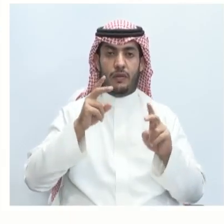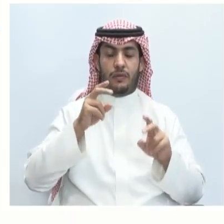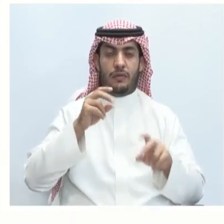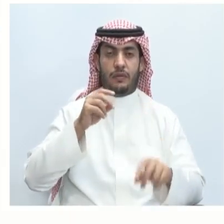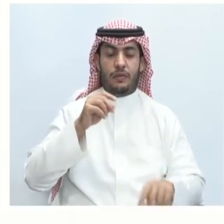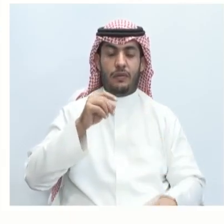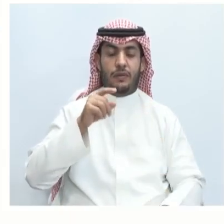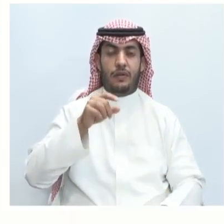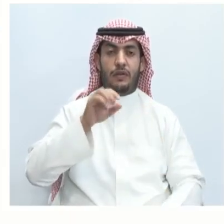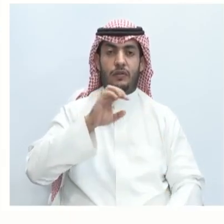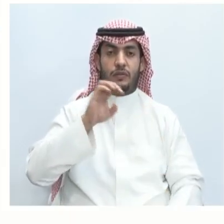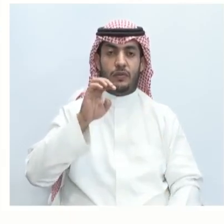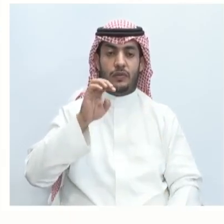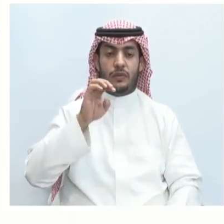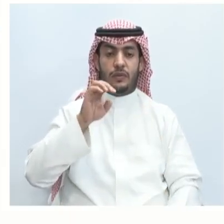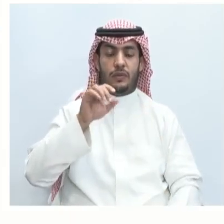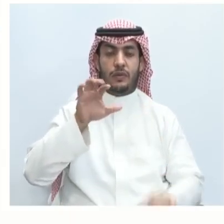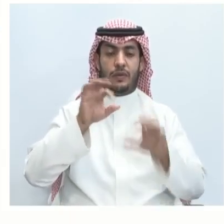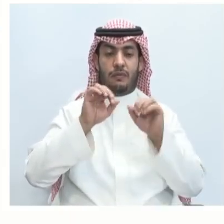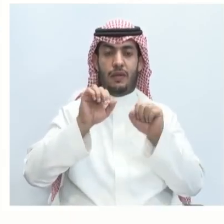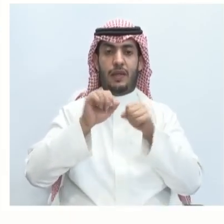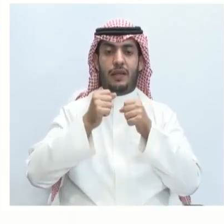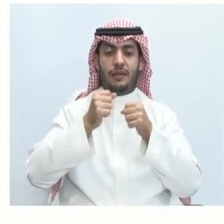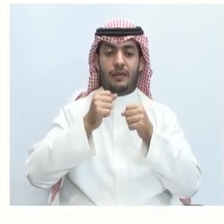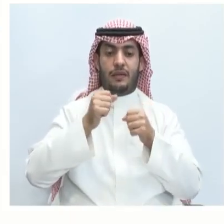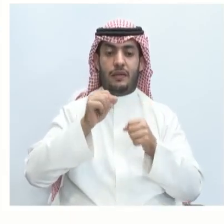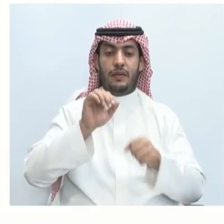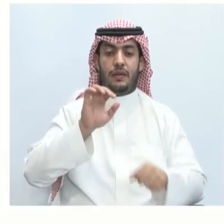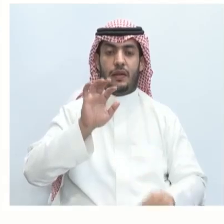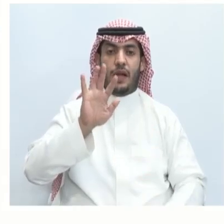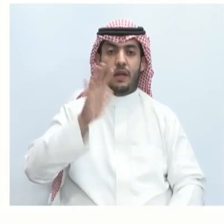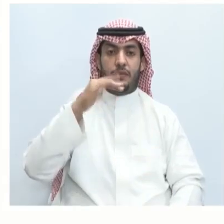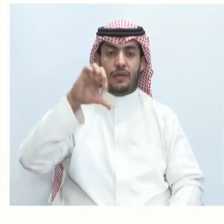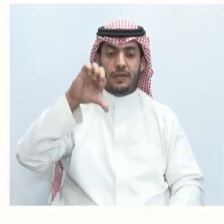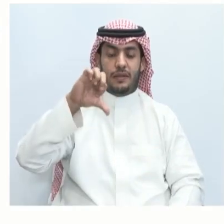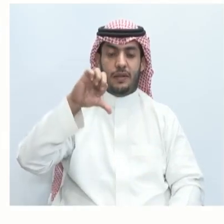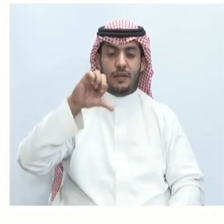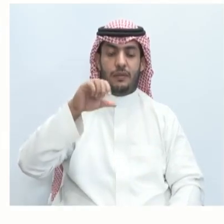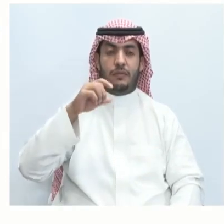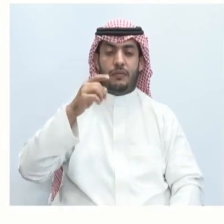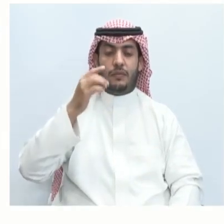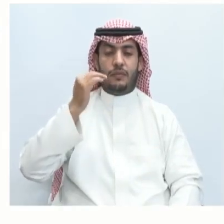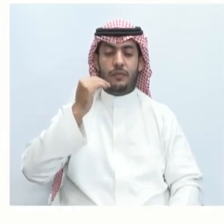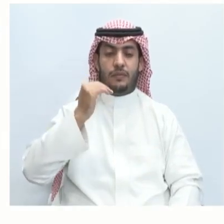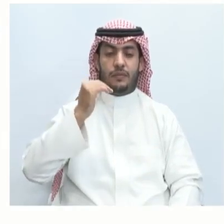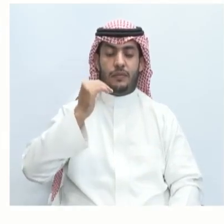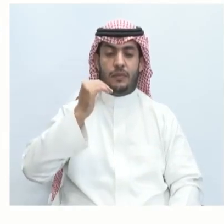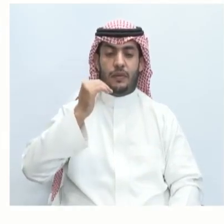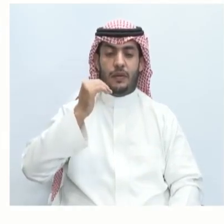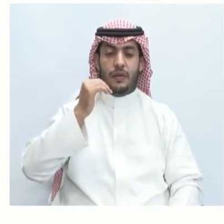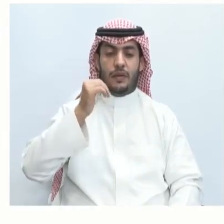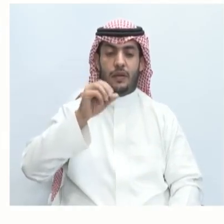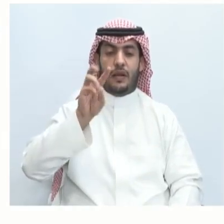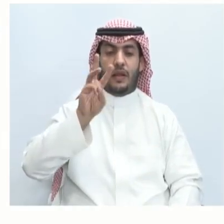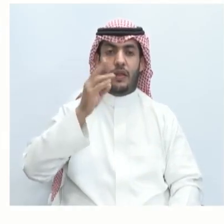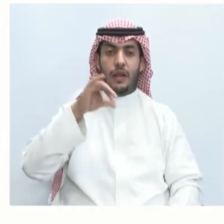احد هذه الاجابات ان نختار الكسرين خمسه على تسعه والكسر ماذا والكسر